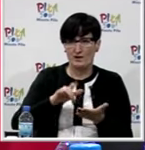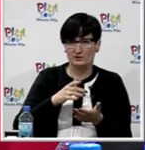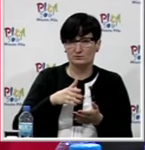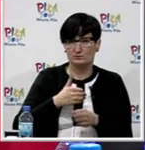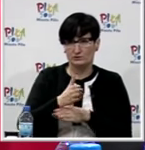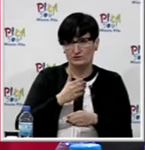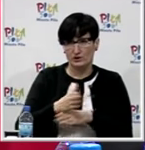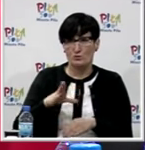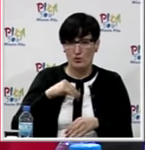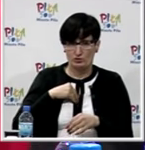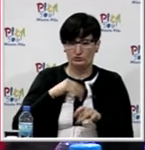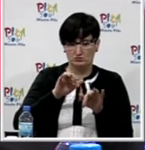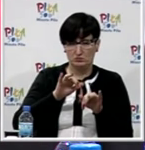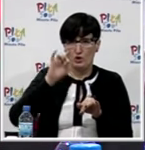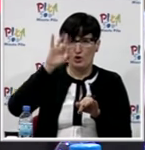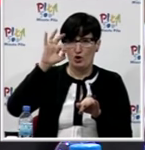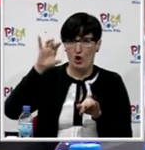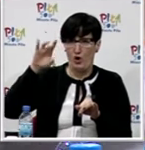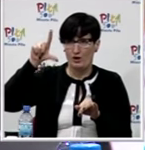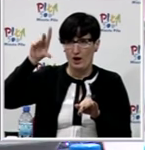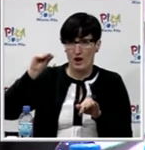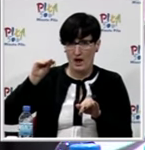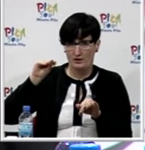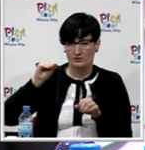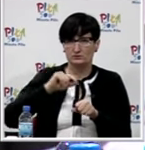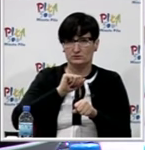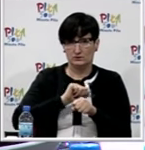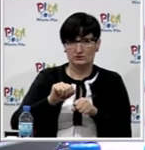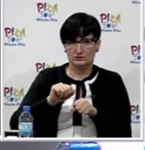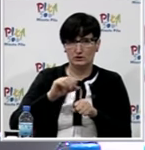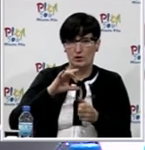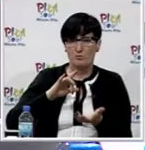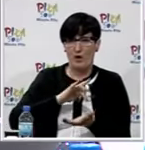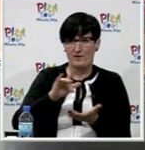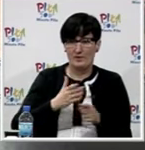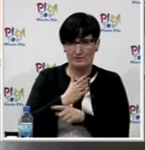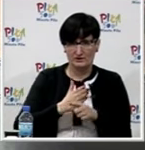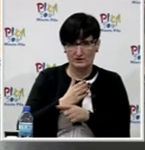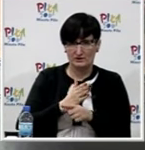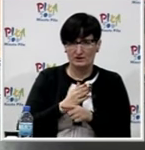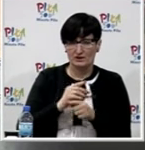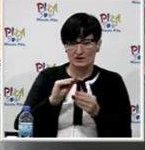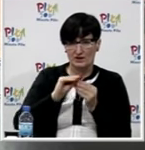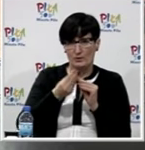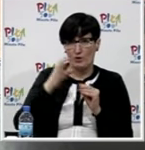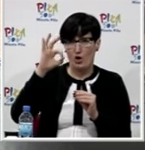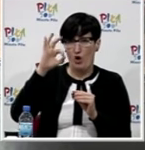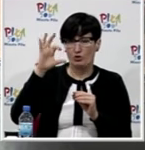wrzucając w Google powiat pilski w zakładce oświata, taki informator znaleźć. Dziękuję bardzo. Dziękuję bardzo.